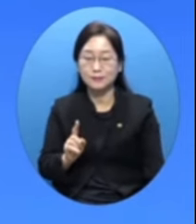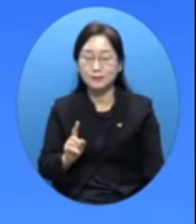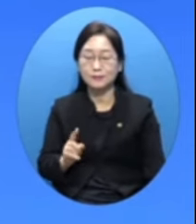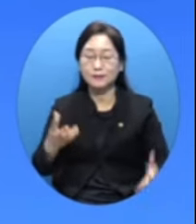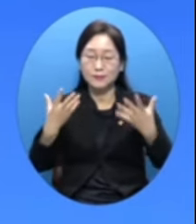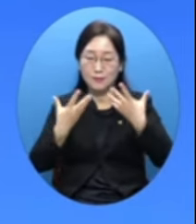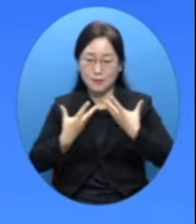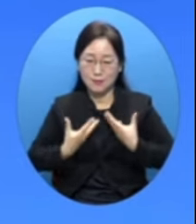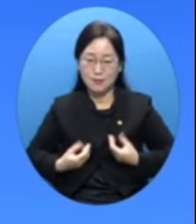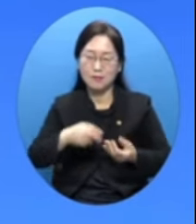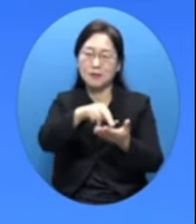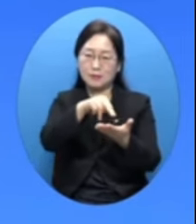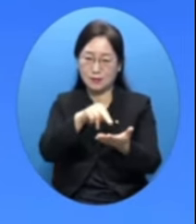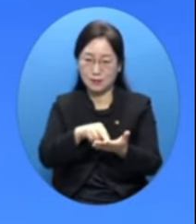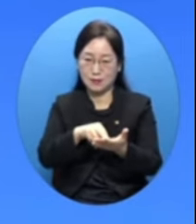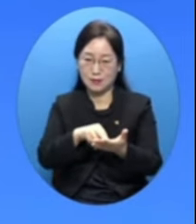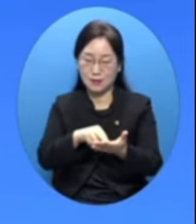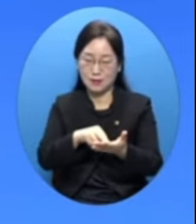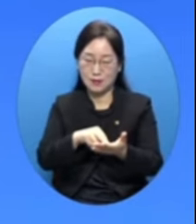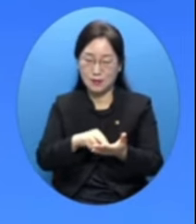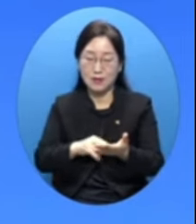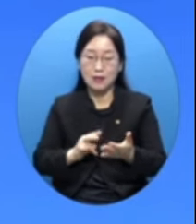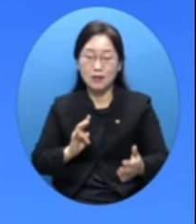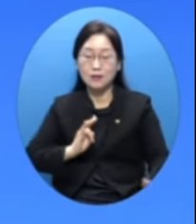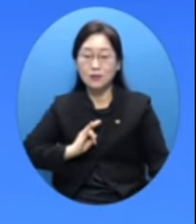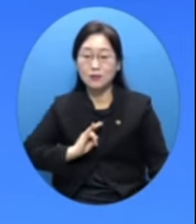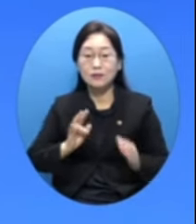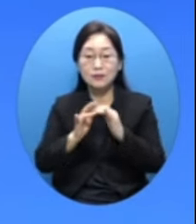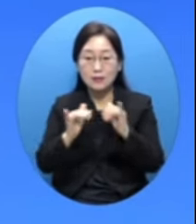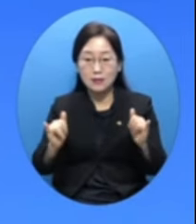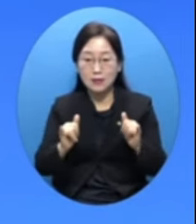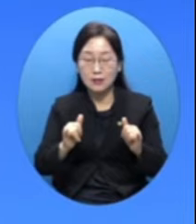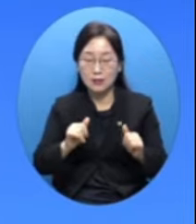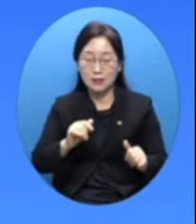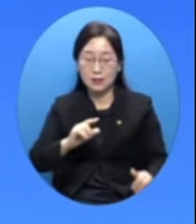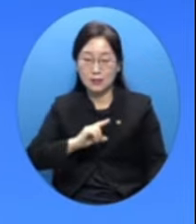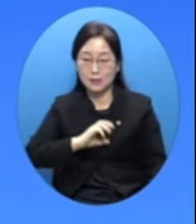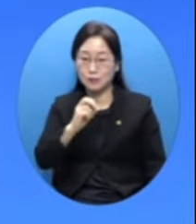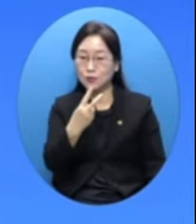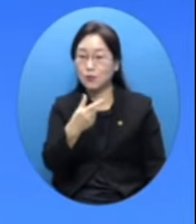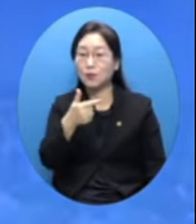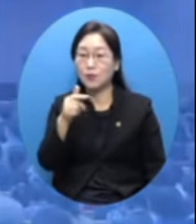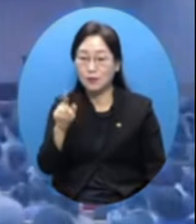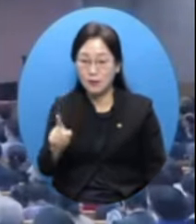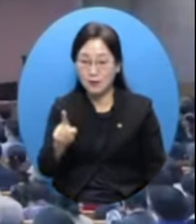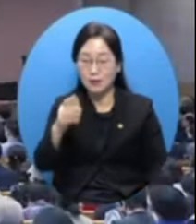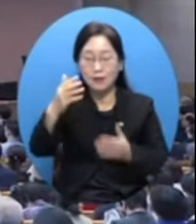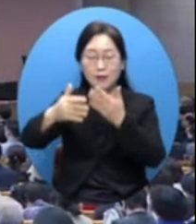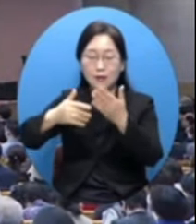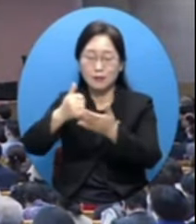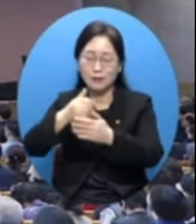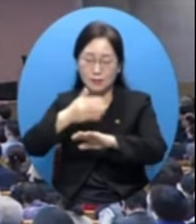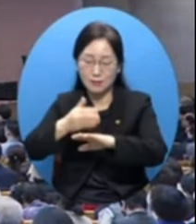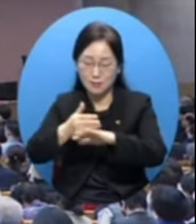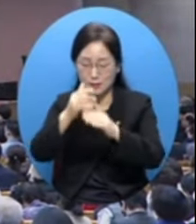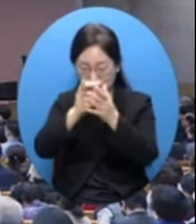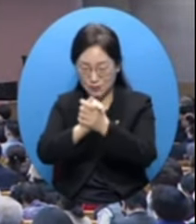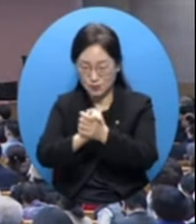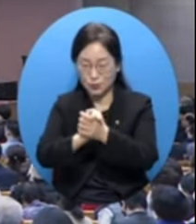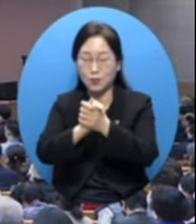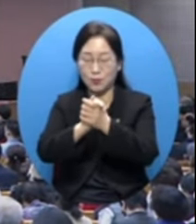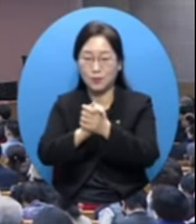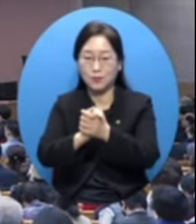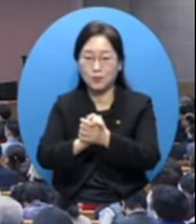절망에 처한 선지자 요나가 하나님께 드린 감사의 기도입니다. 하나님께서